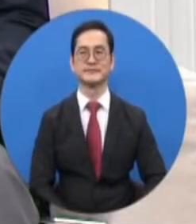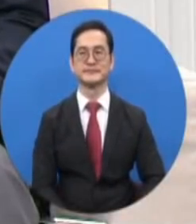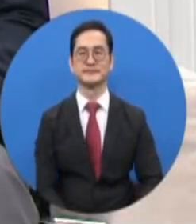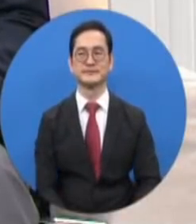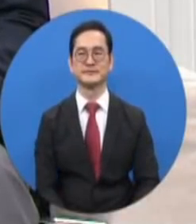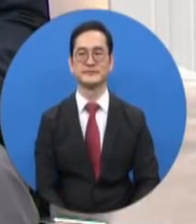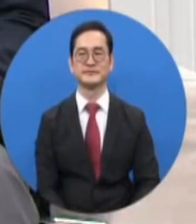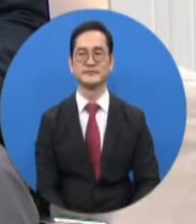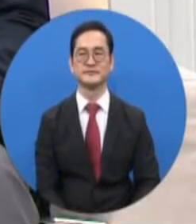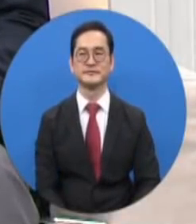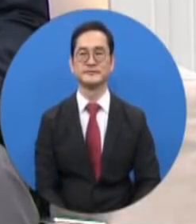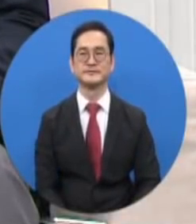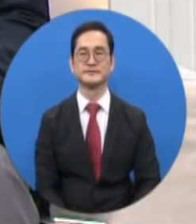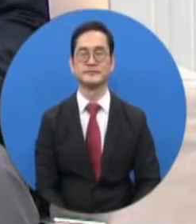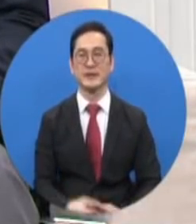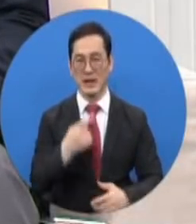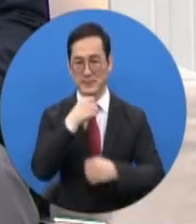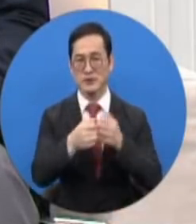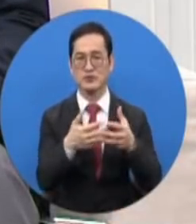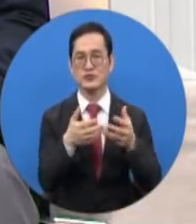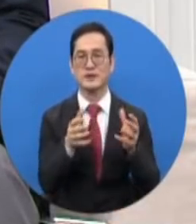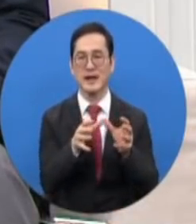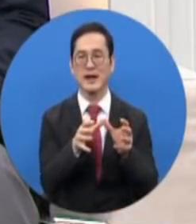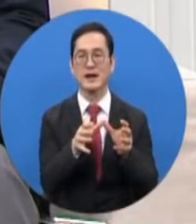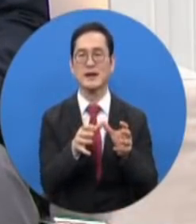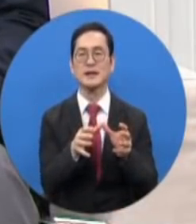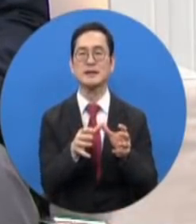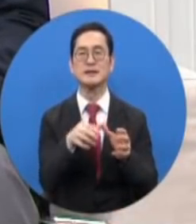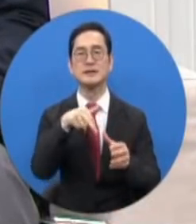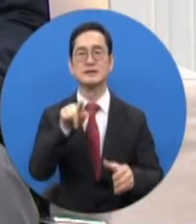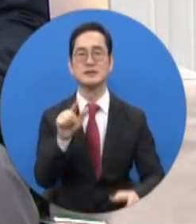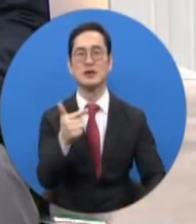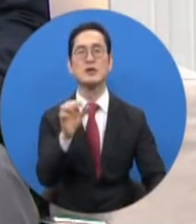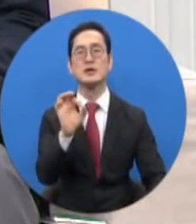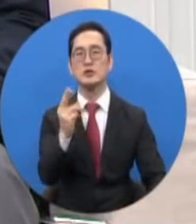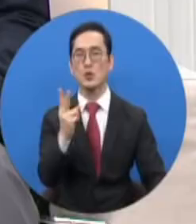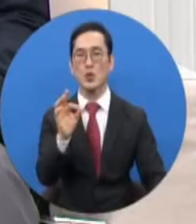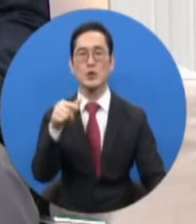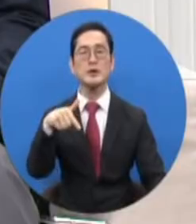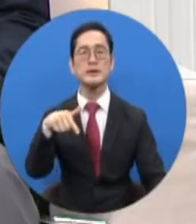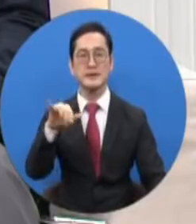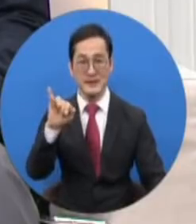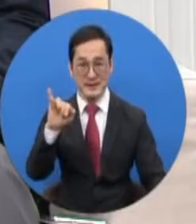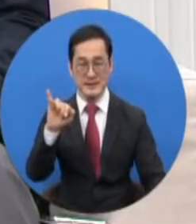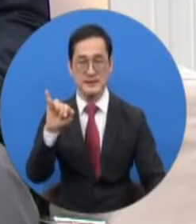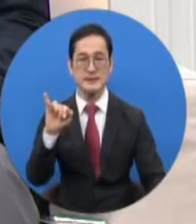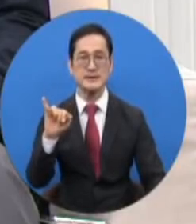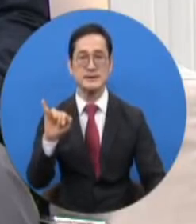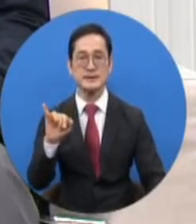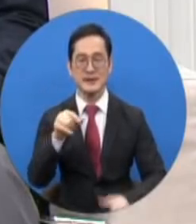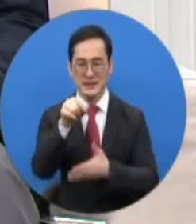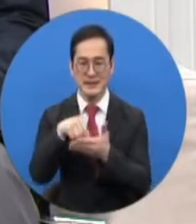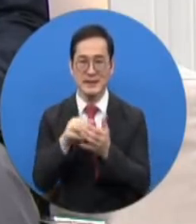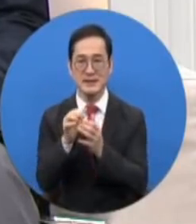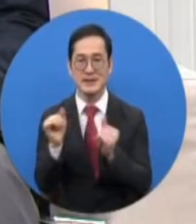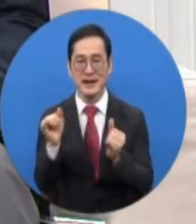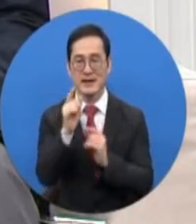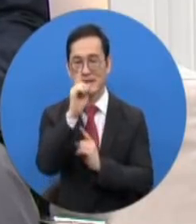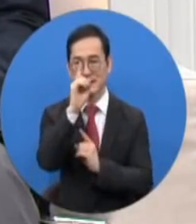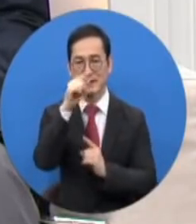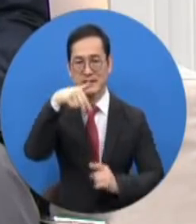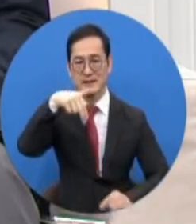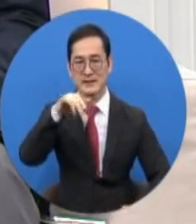민주당의 청년 국회의원, 이재명 고문의 대변인으로 활동했던 전용기 의원, 청와대 출입기자 출신의 베테랑